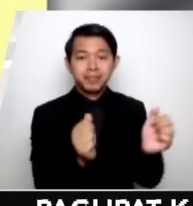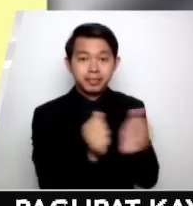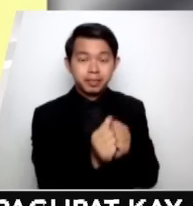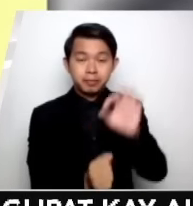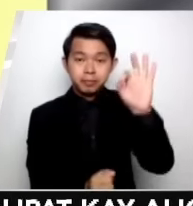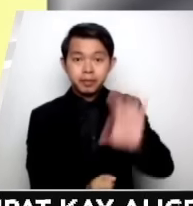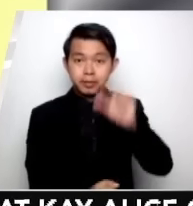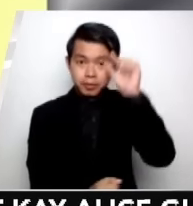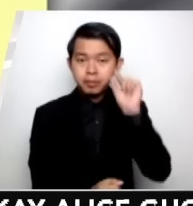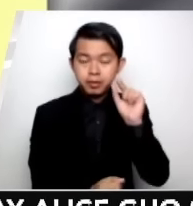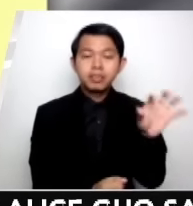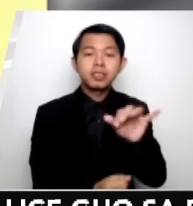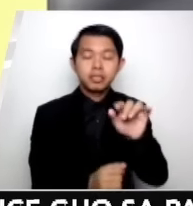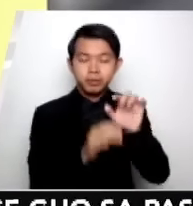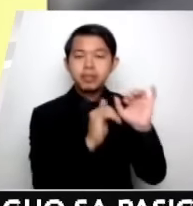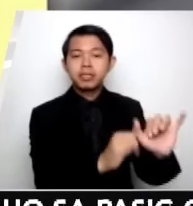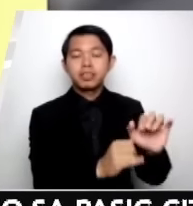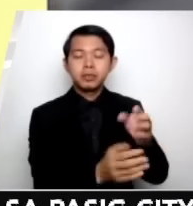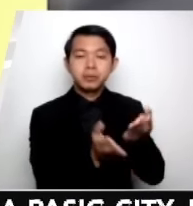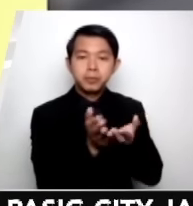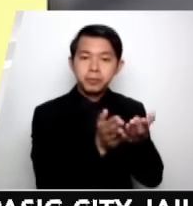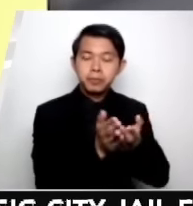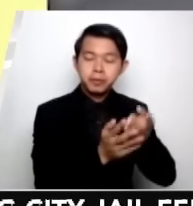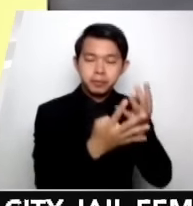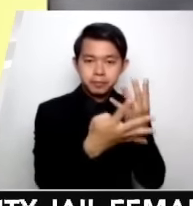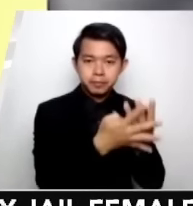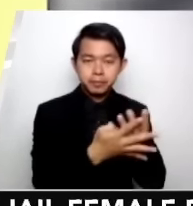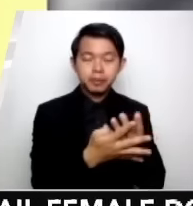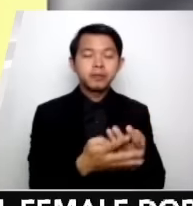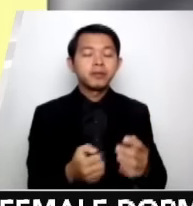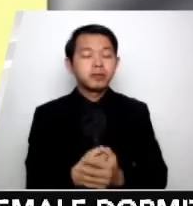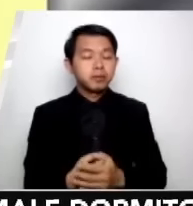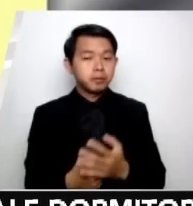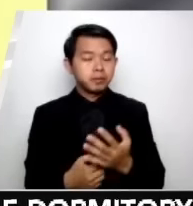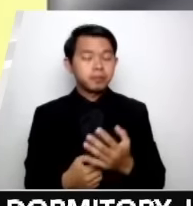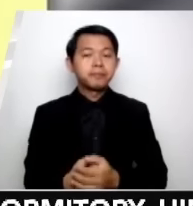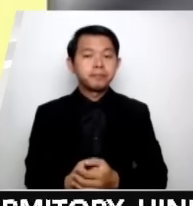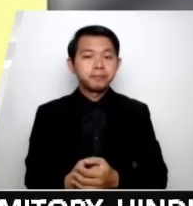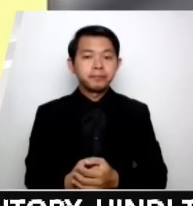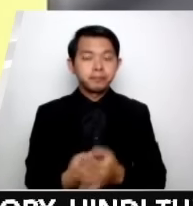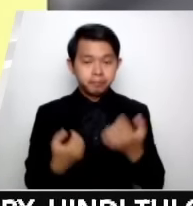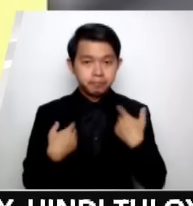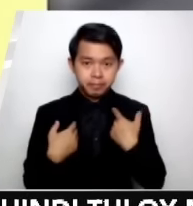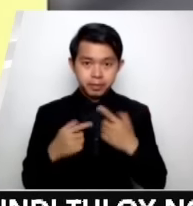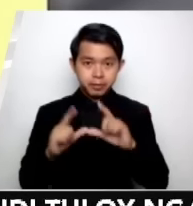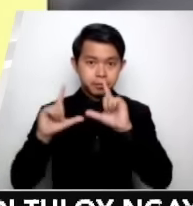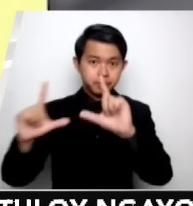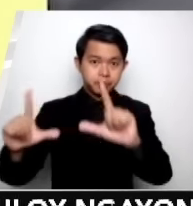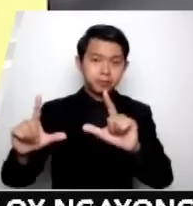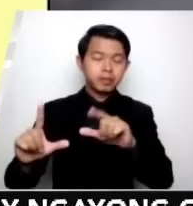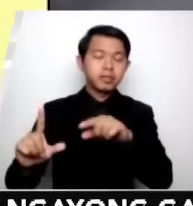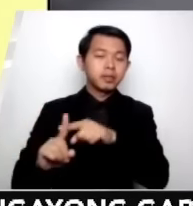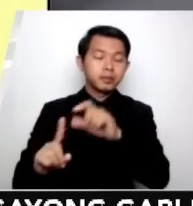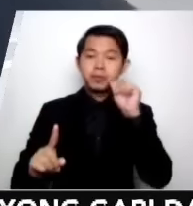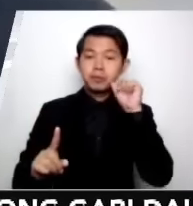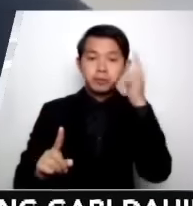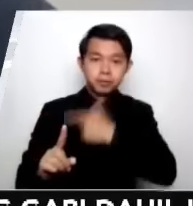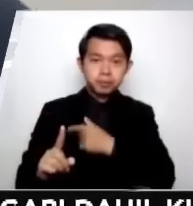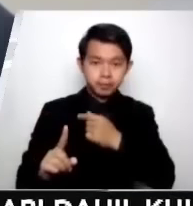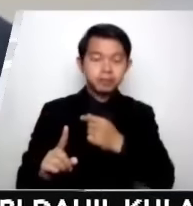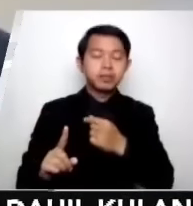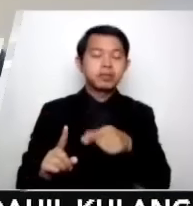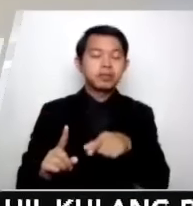Jail Female Dormitory nang maglabas ito ng warrant of arrest para sa kasong qualified human trafficking na non-bailable.